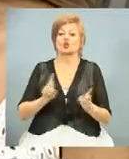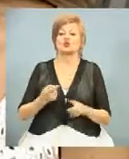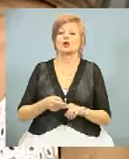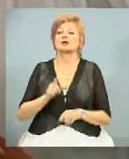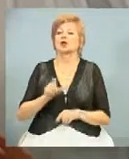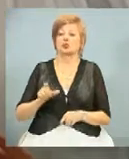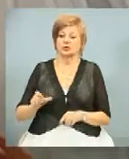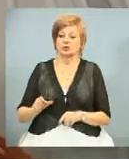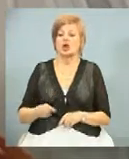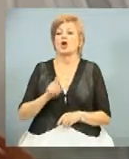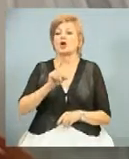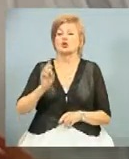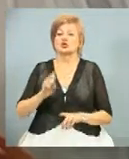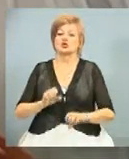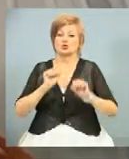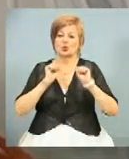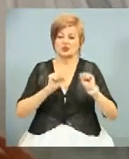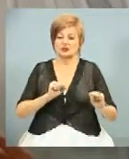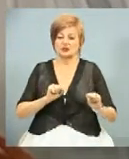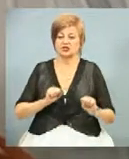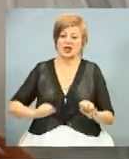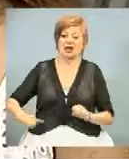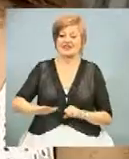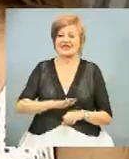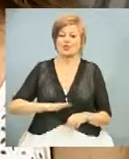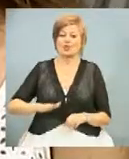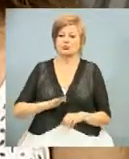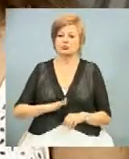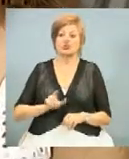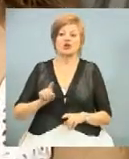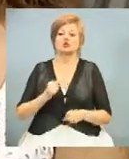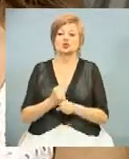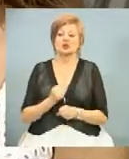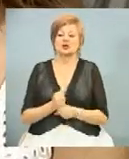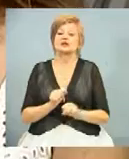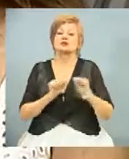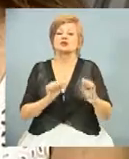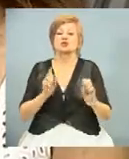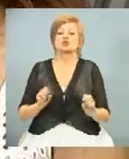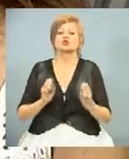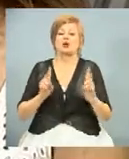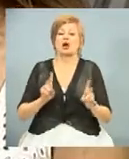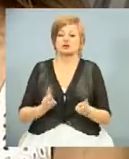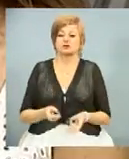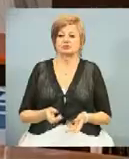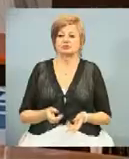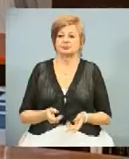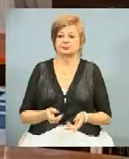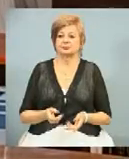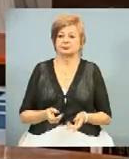люди? Це люди, які захищають певну територію. Що вони роблять? Як вони захищають територію?